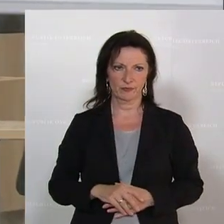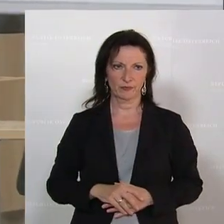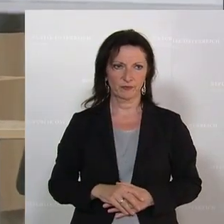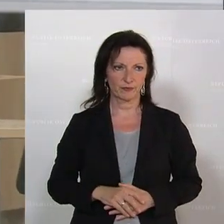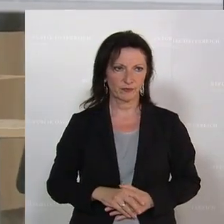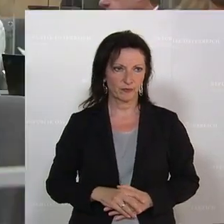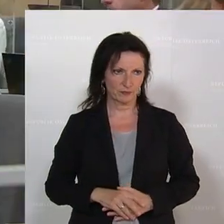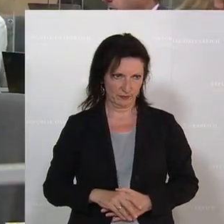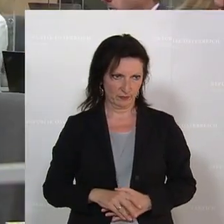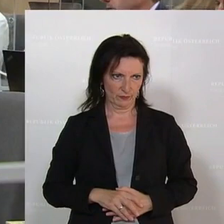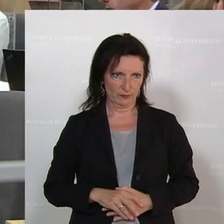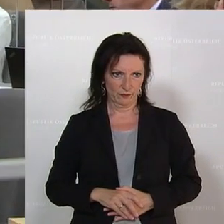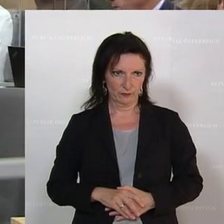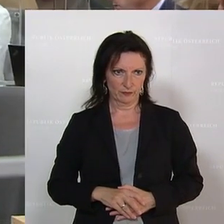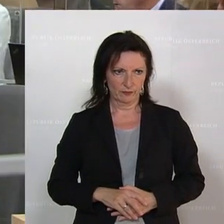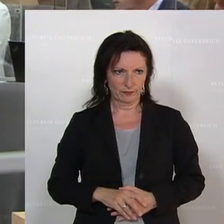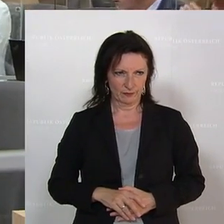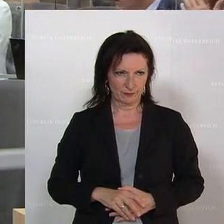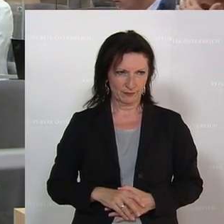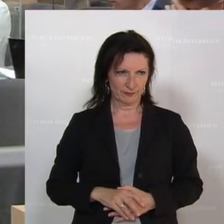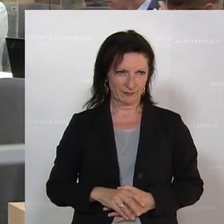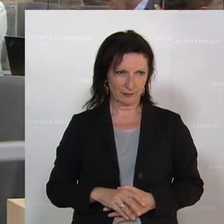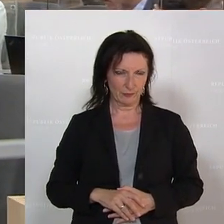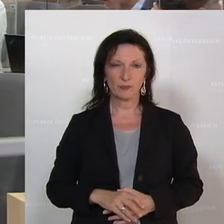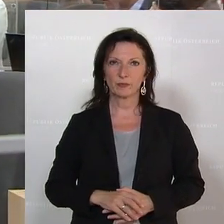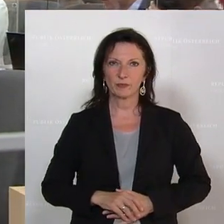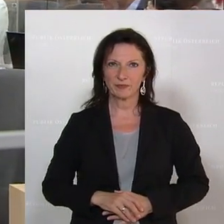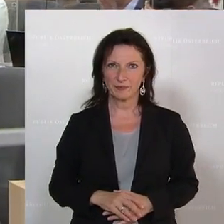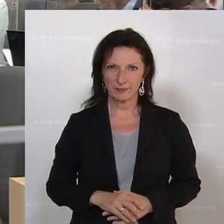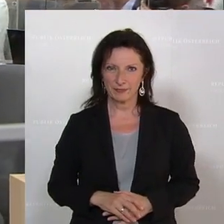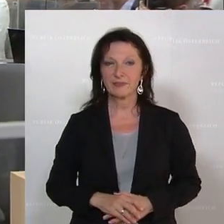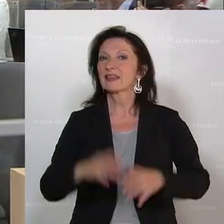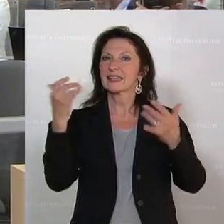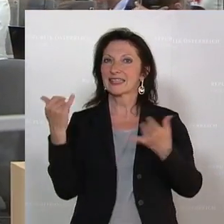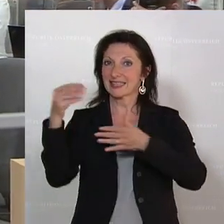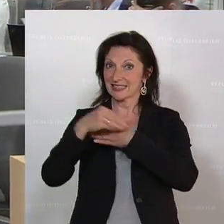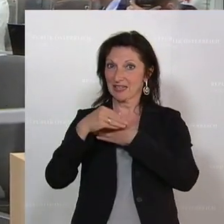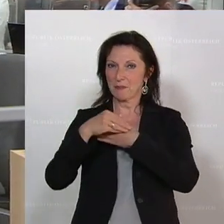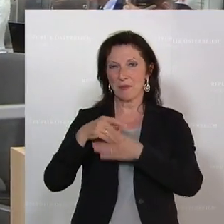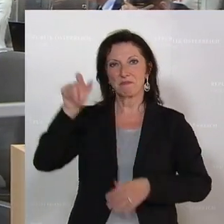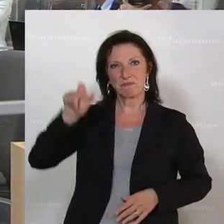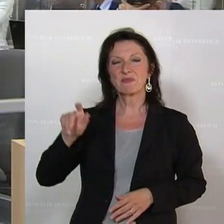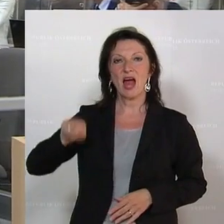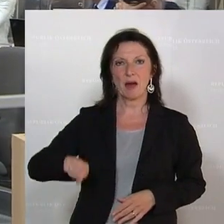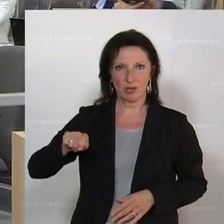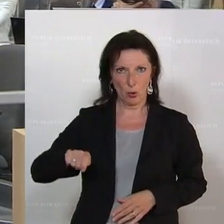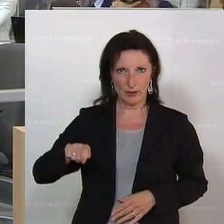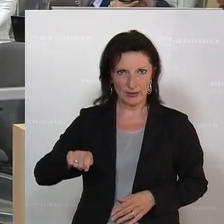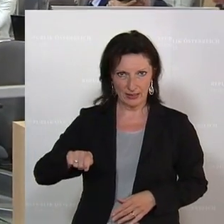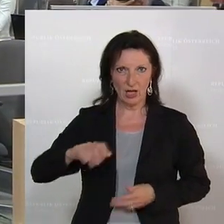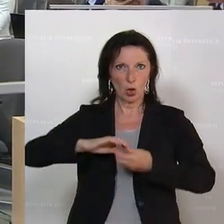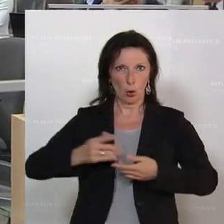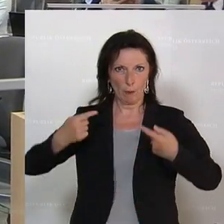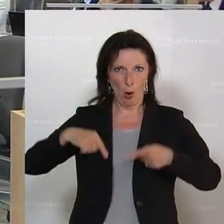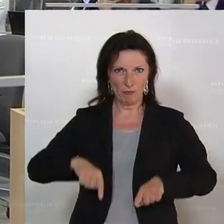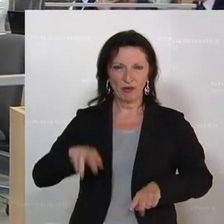wehrt er sich gegen Vorwürfe im IBZU-Ausschuss, nicht die Wahrheit gesagt zu haben. Die Fragen, die Sebastian Kurz jetzt beantwortet haben,